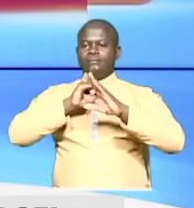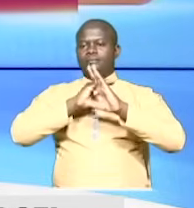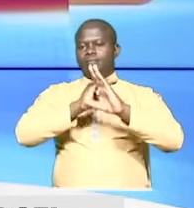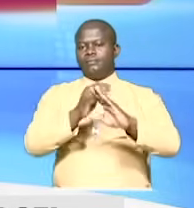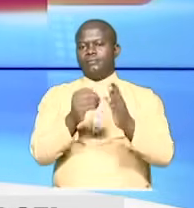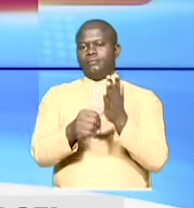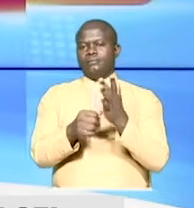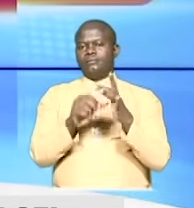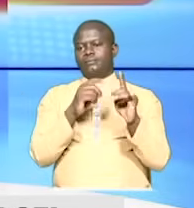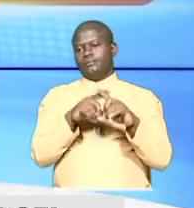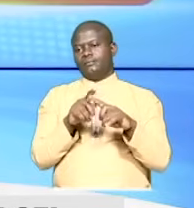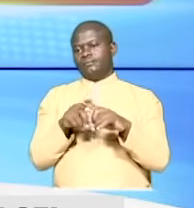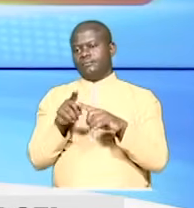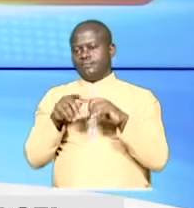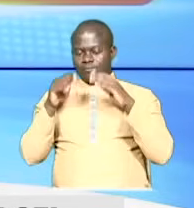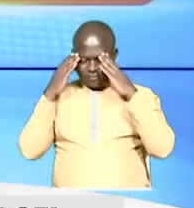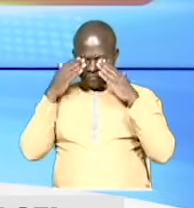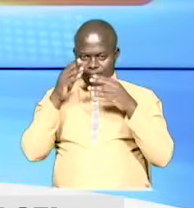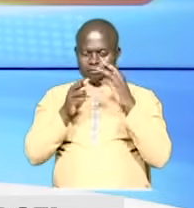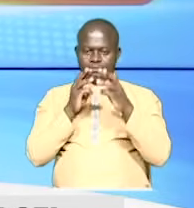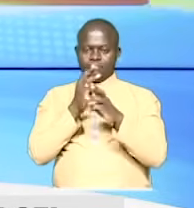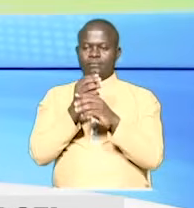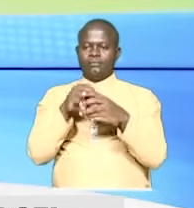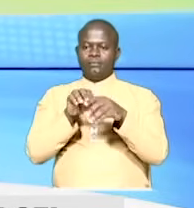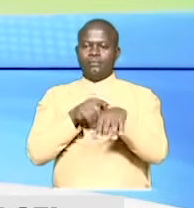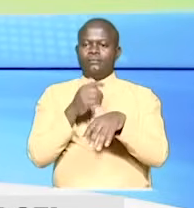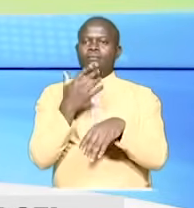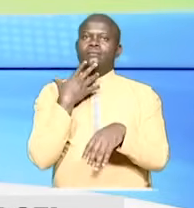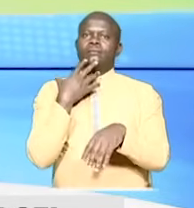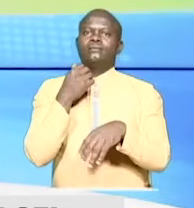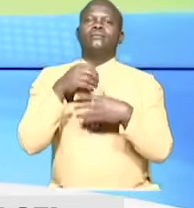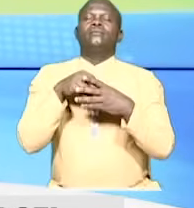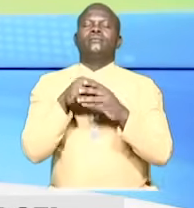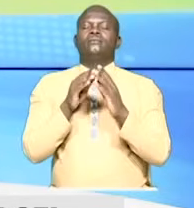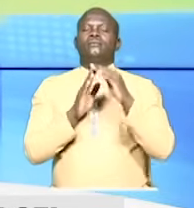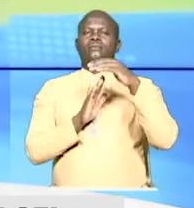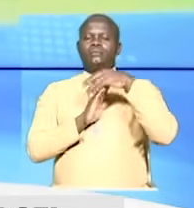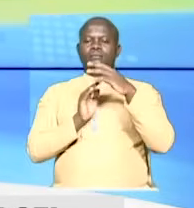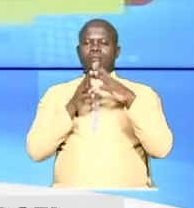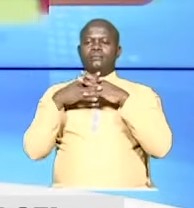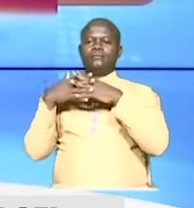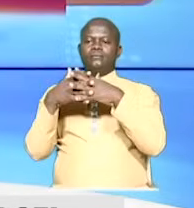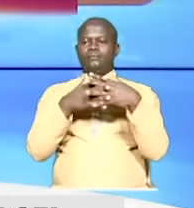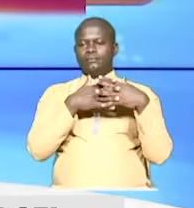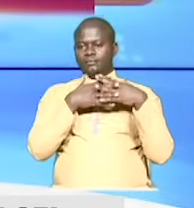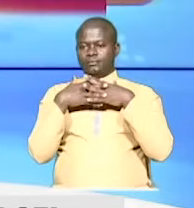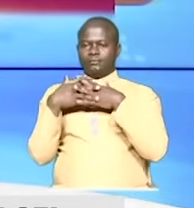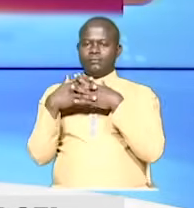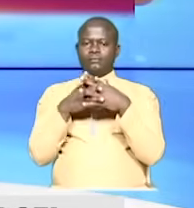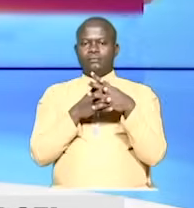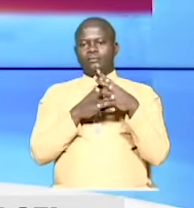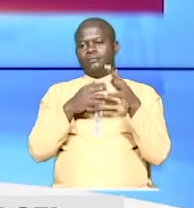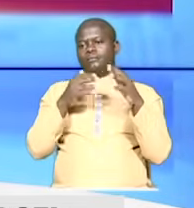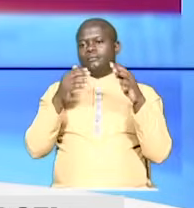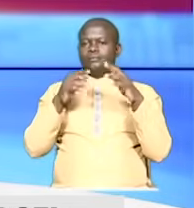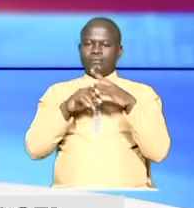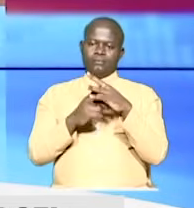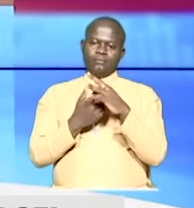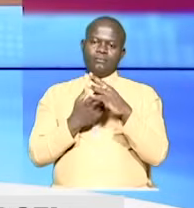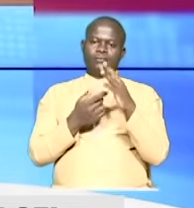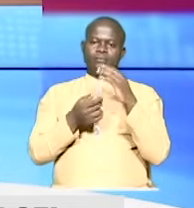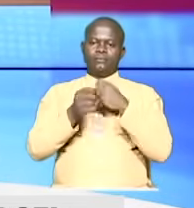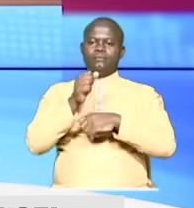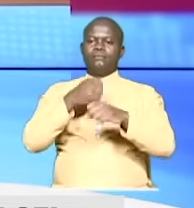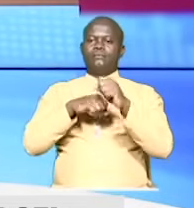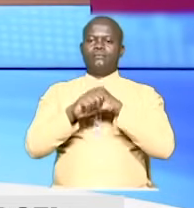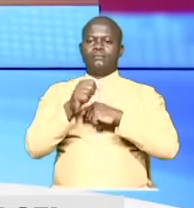ibibazo bitandukanye byugarije isi ni mu gihe rero kuri wa gatanu muri murwa mukuru wa Leta Zunze Ubumwe za Amerika hatangiye